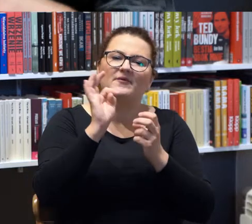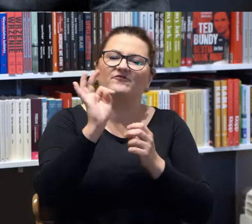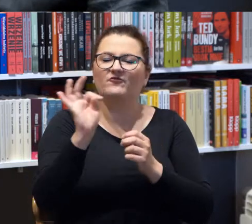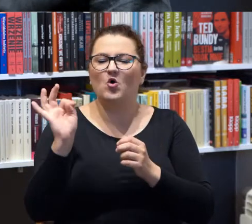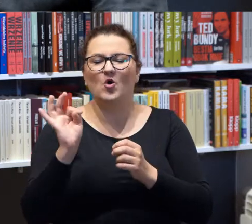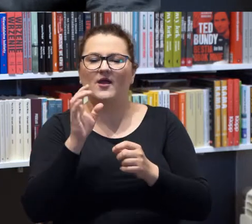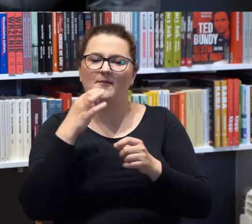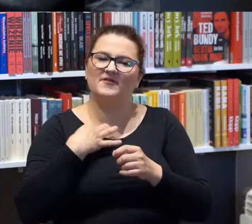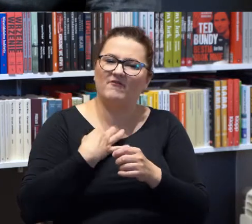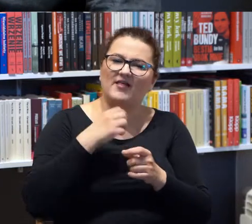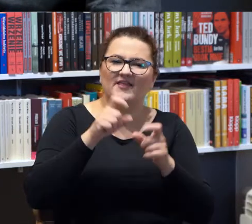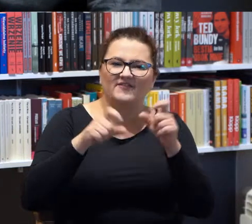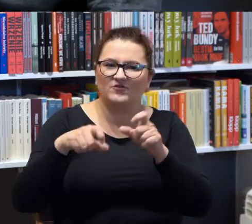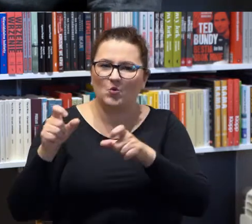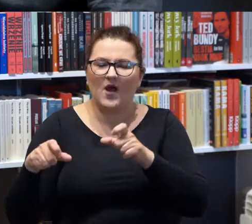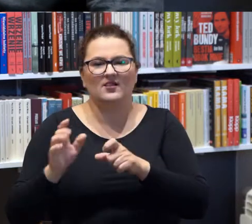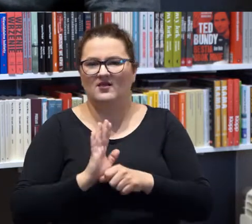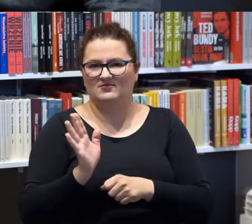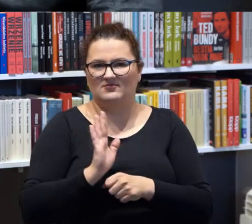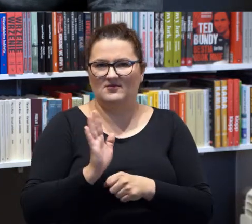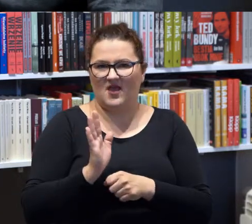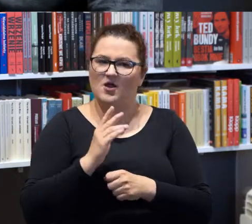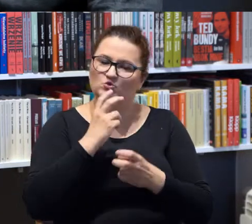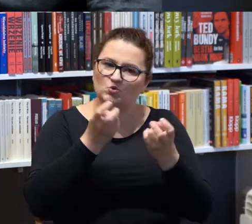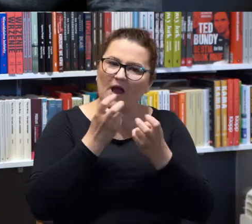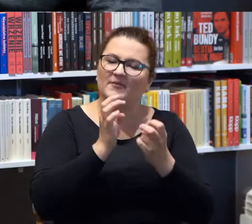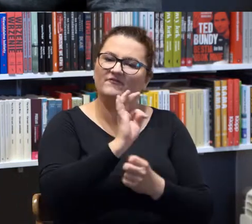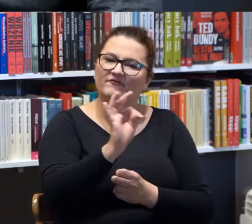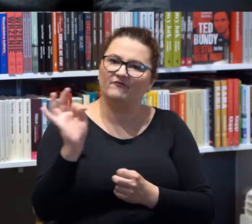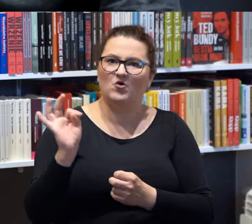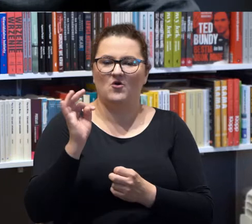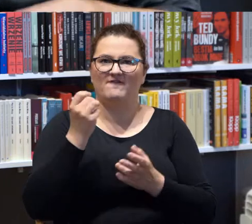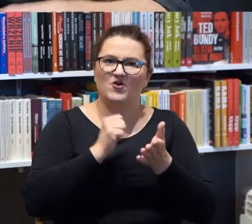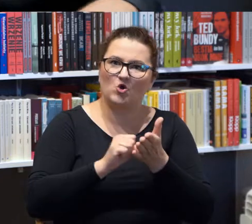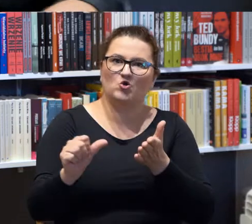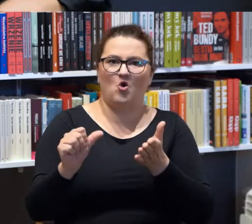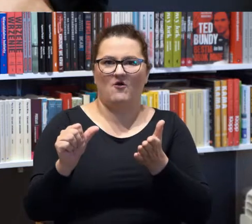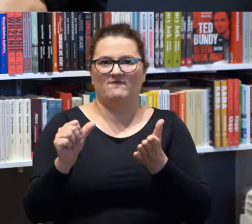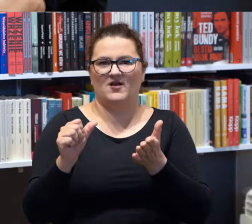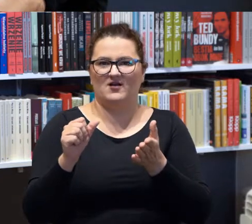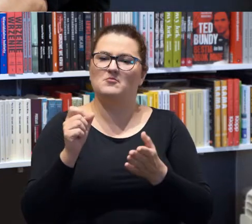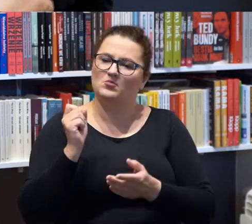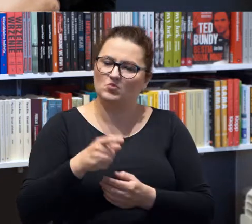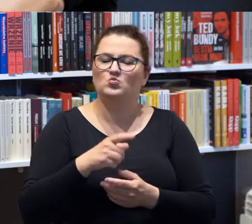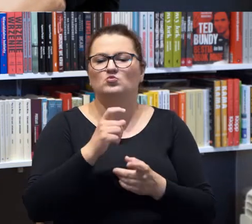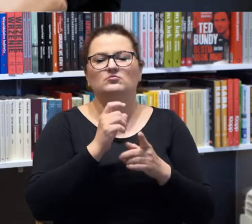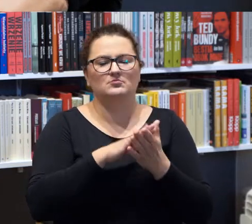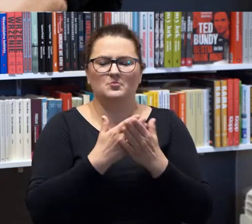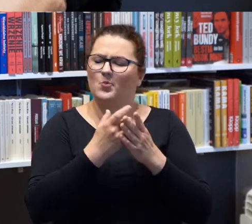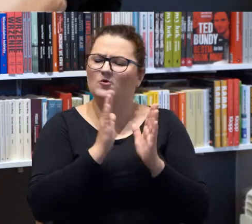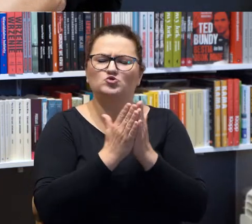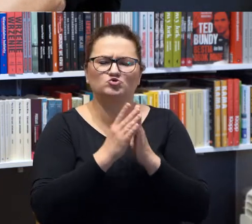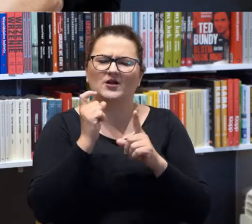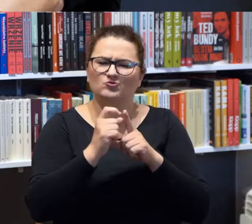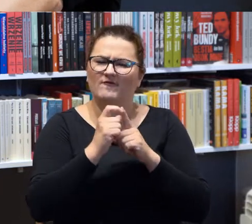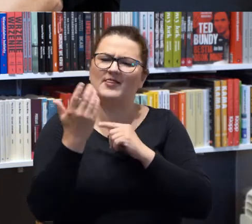tylko że szukamy tego, co wcale nie jest indywidualne, co wcale nie jest wyjątkowe. Nie? To są słowa, które zresztą padają pod koniec Mireczka,